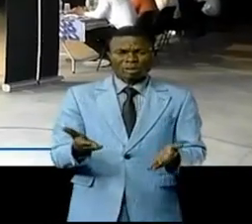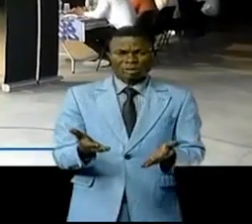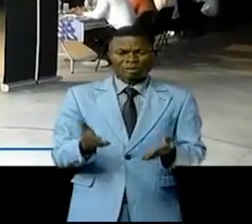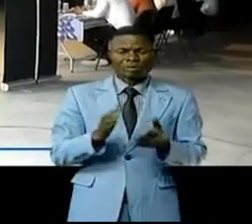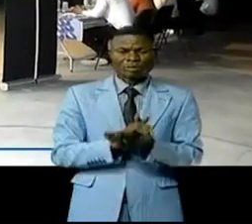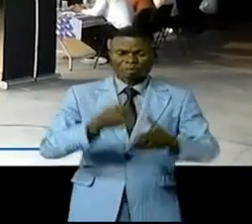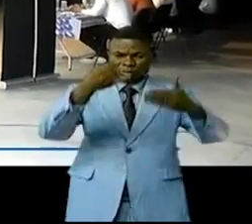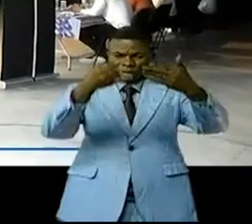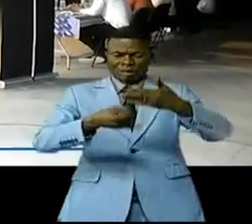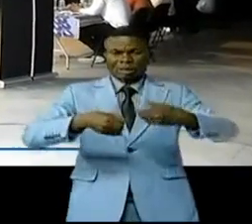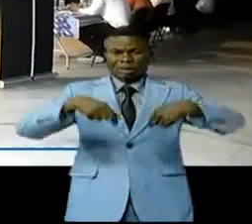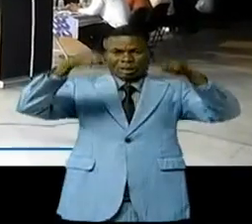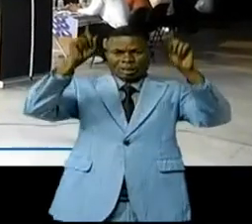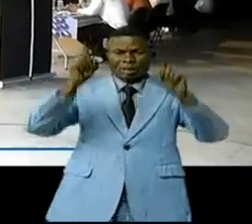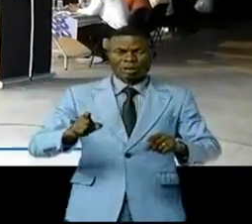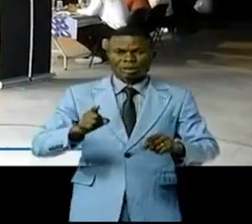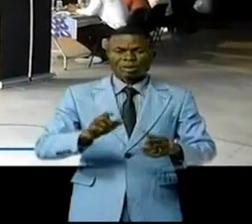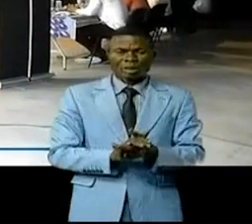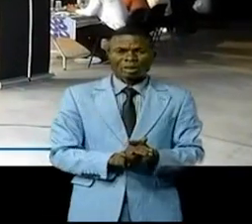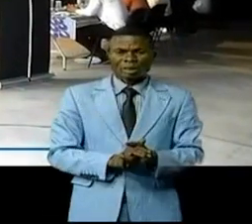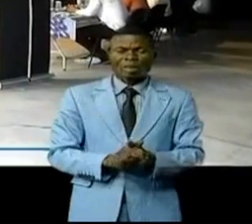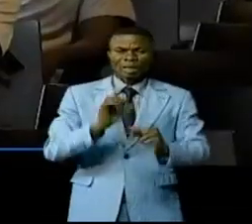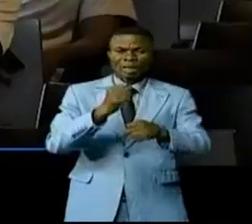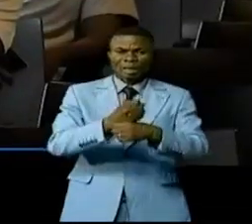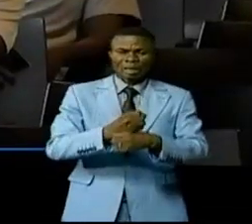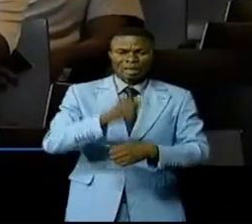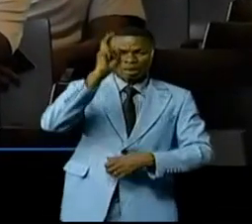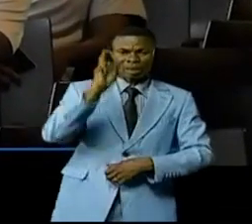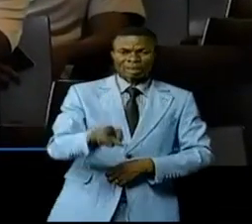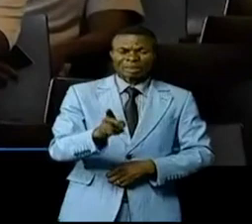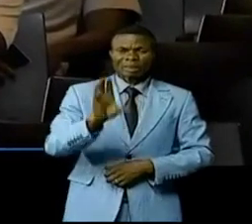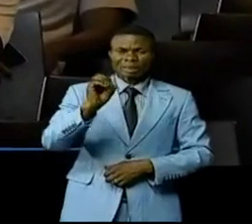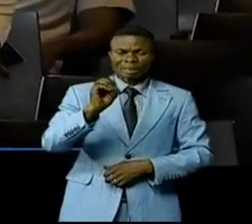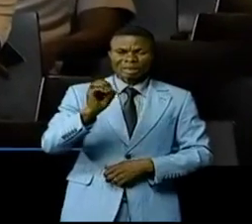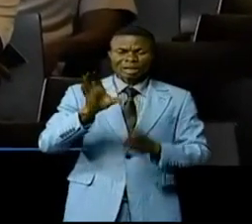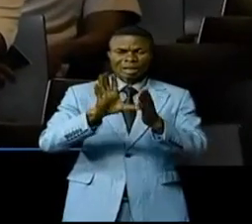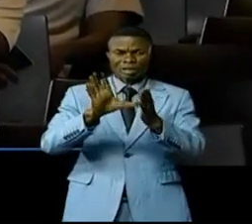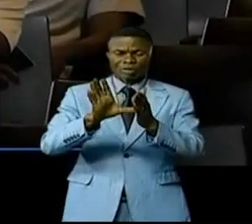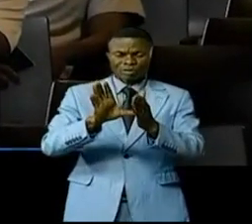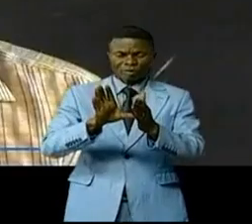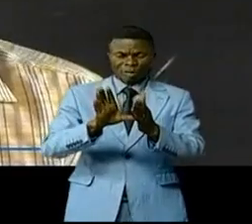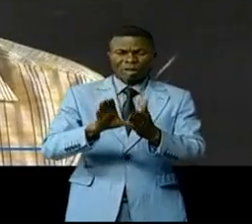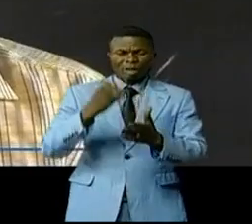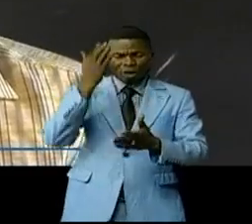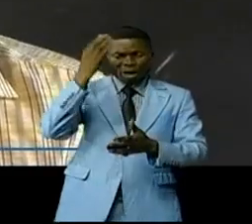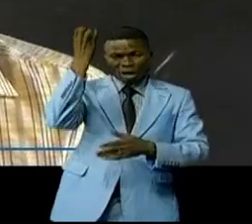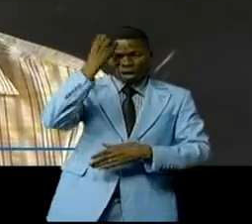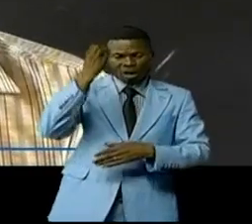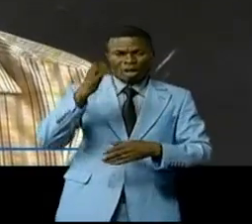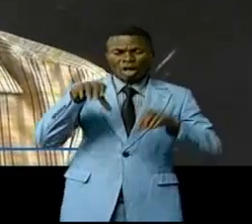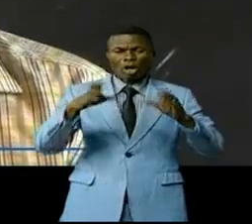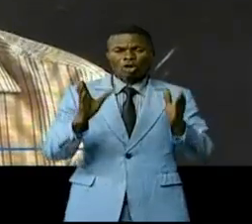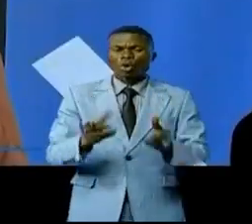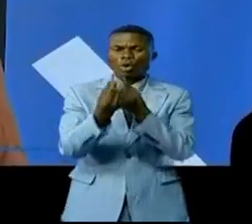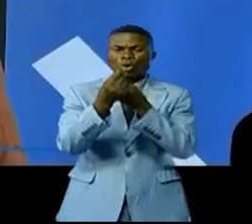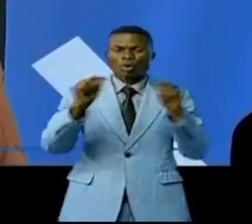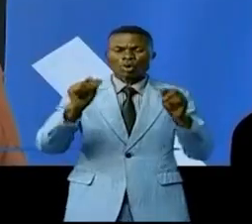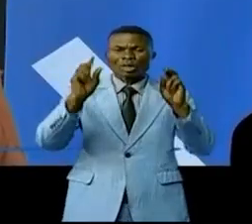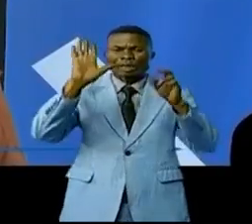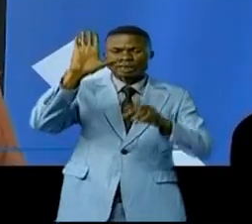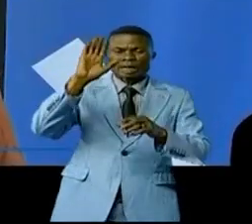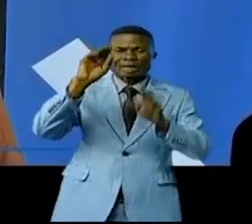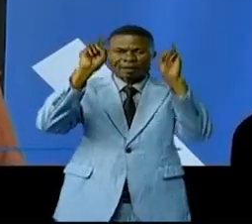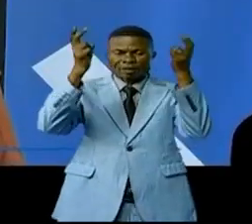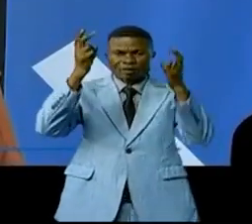la sixième édition va mettre sur scène plus de 250 longs métrages et courts métrages européens et congolais gratuits dans 5 villes du pays.